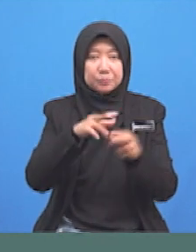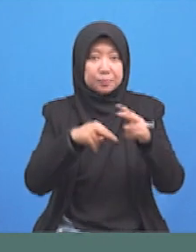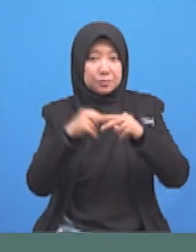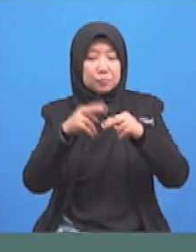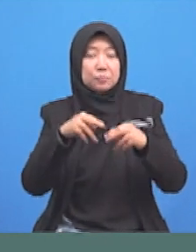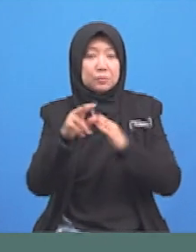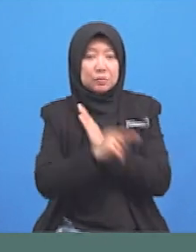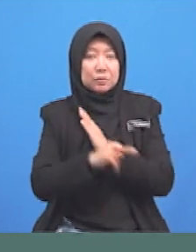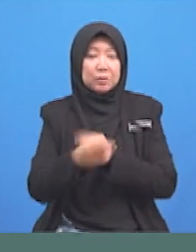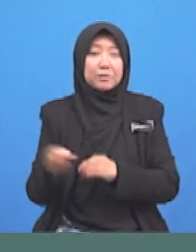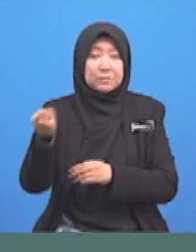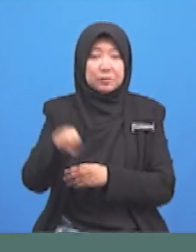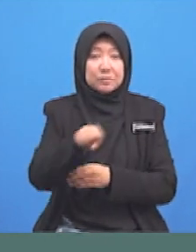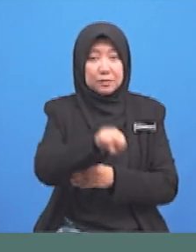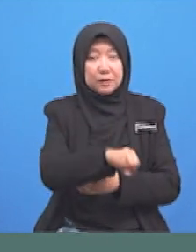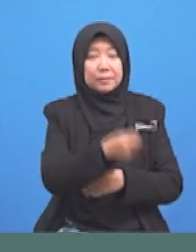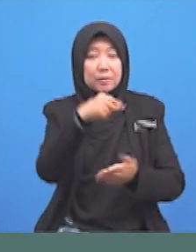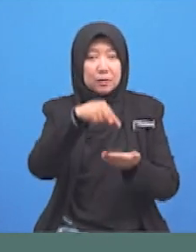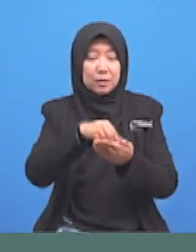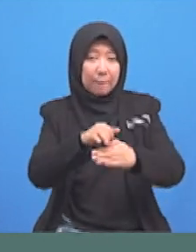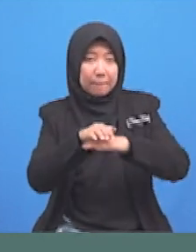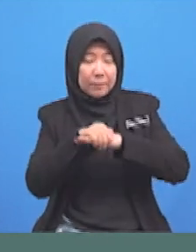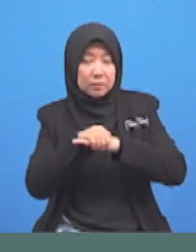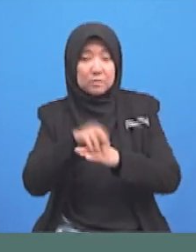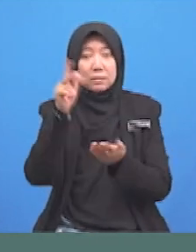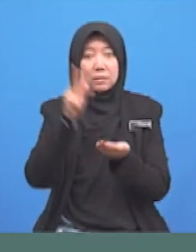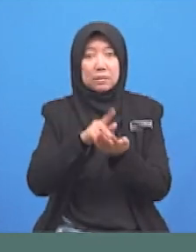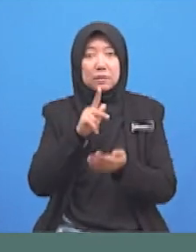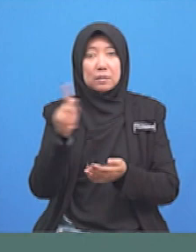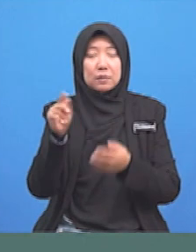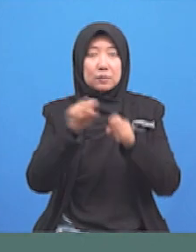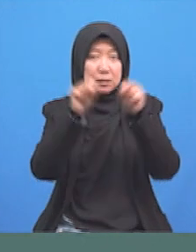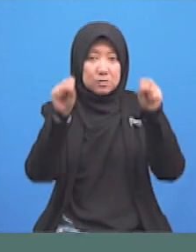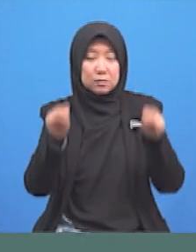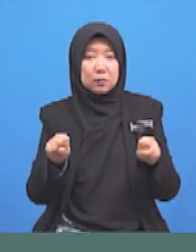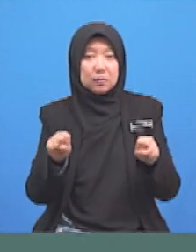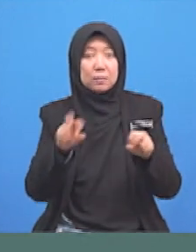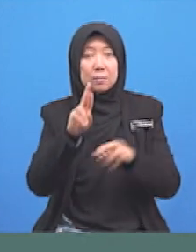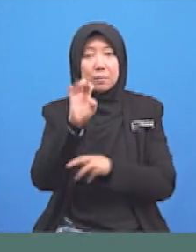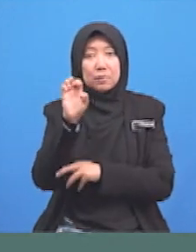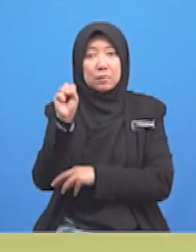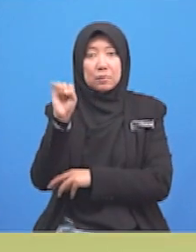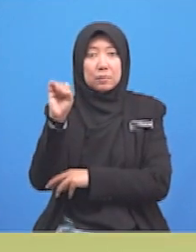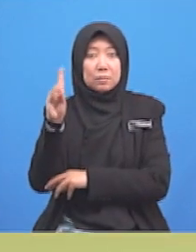selat ini menyebabkan pihak British memperkenalkan sistem residen.